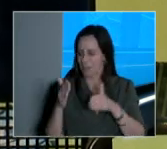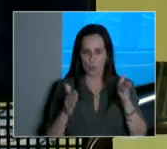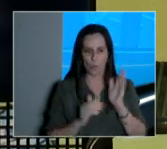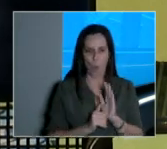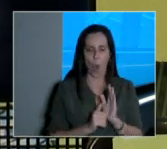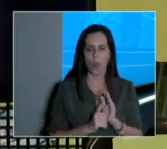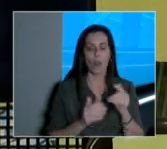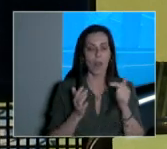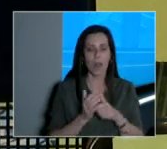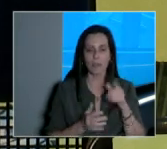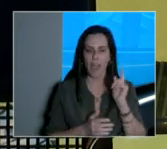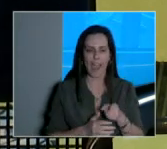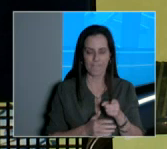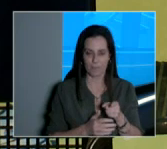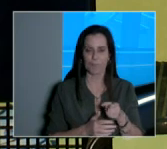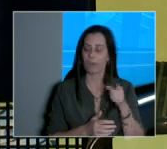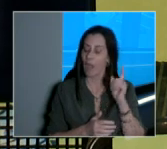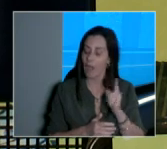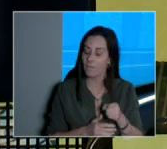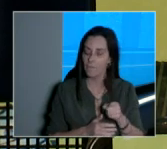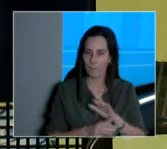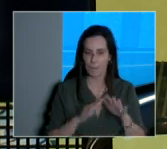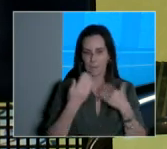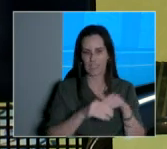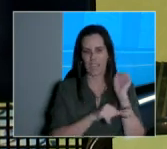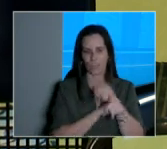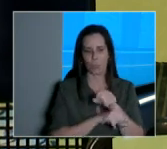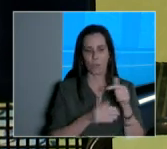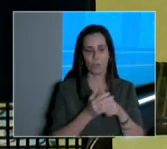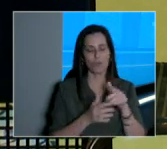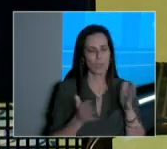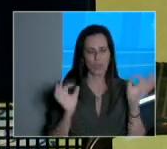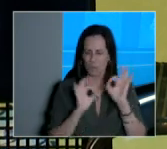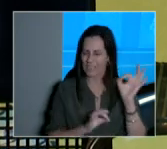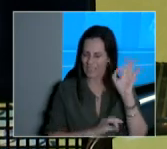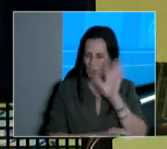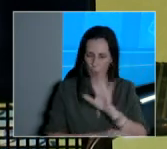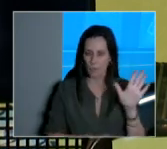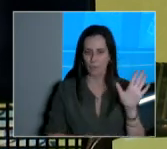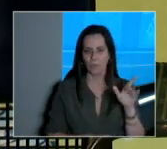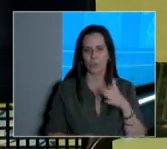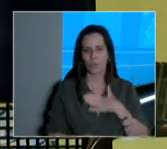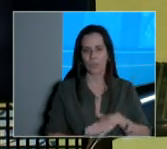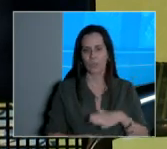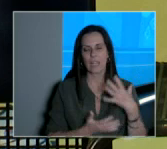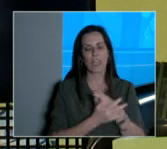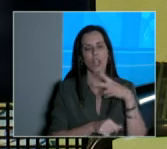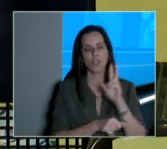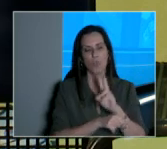מימין. ולכן חייבים שלא יהיה פסקת התגברות, מפני שאין שום סיכוי בעולם שנצליח